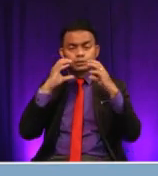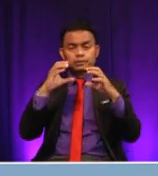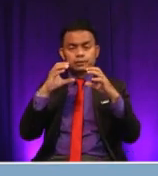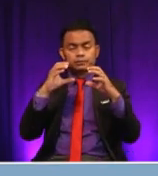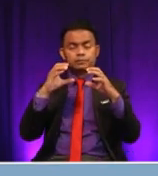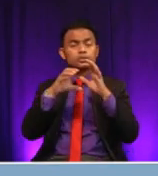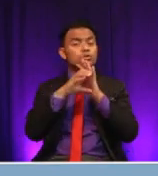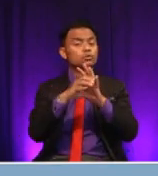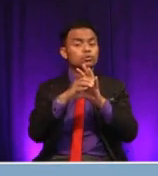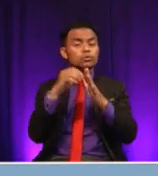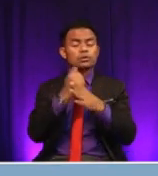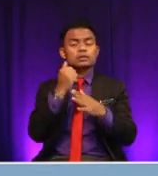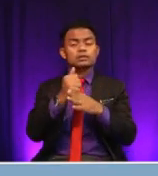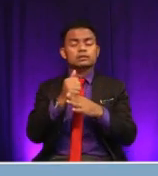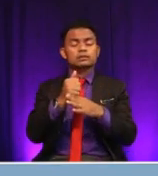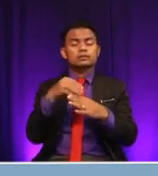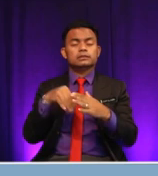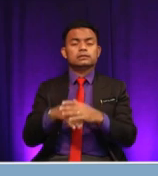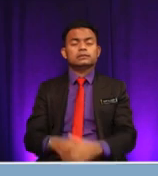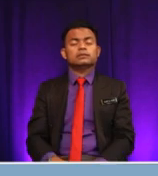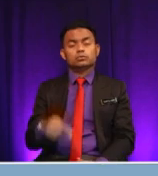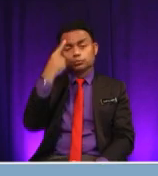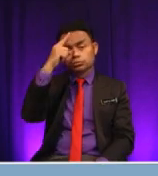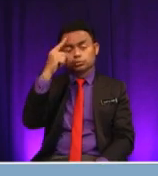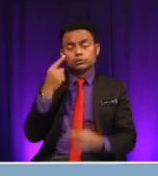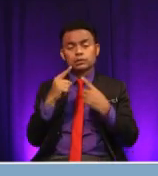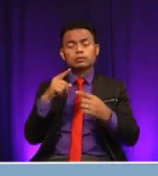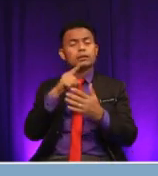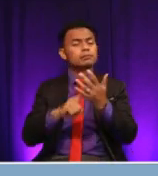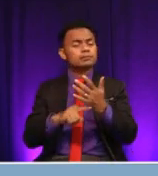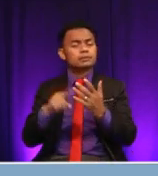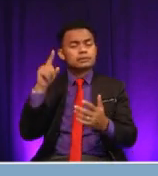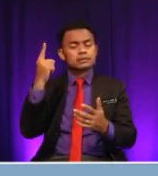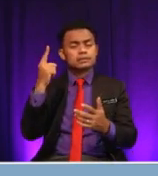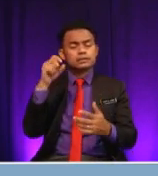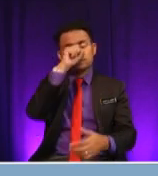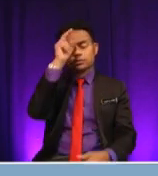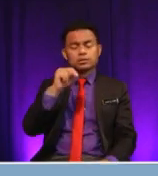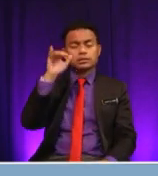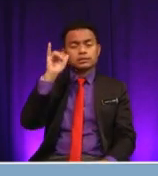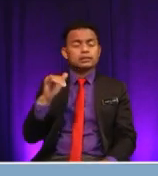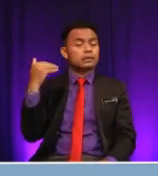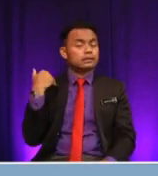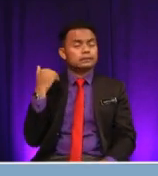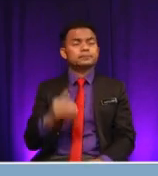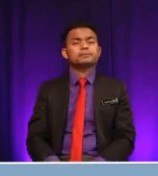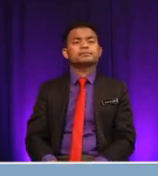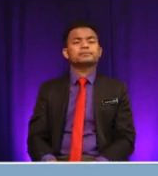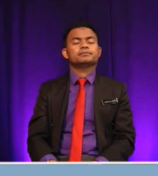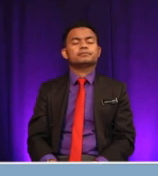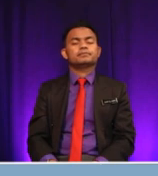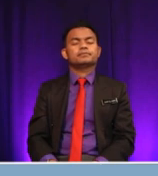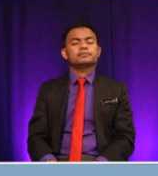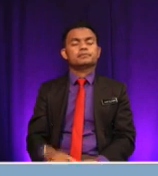untuk menjawab soal nanti untuk menjawab apa saja persoalan yang dikemukakan Oke